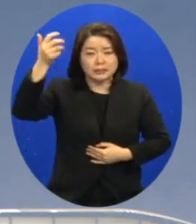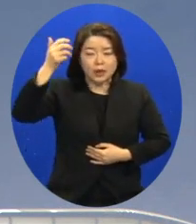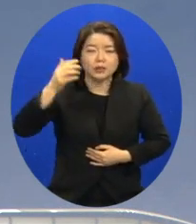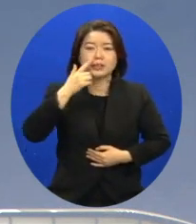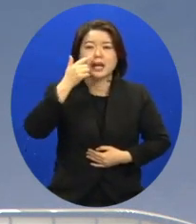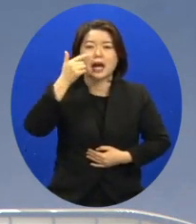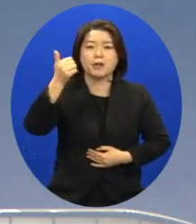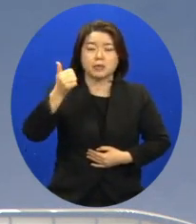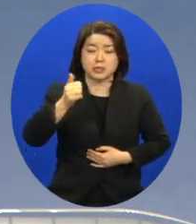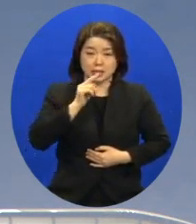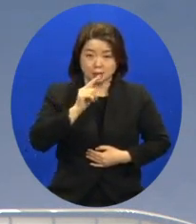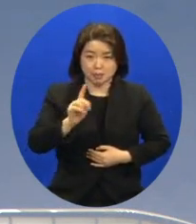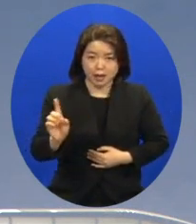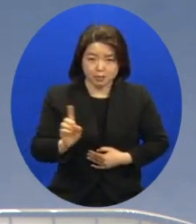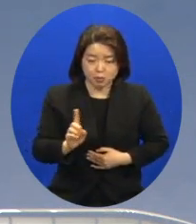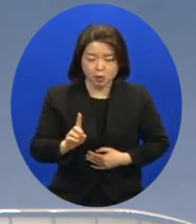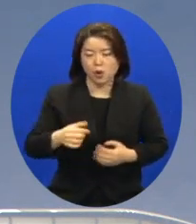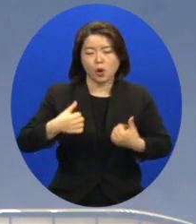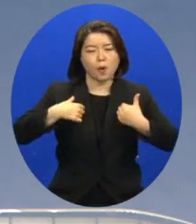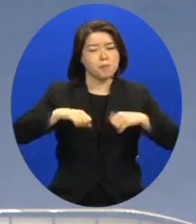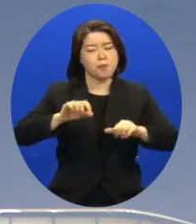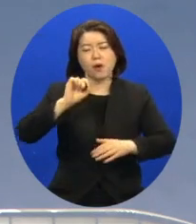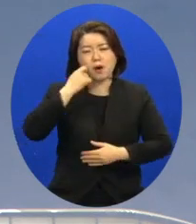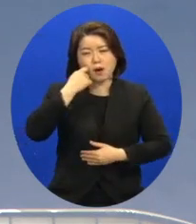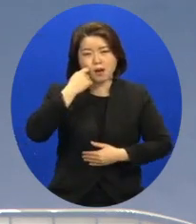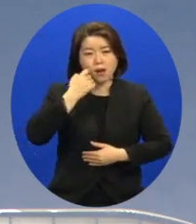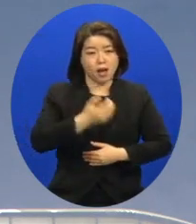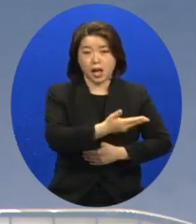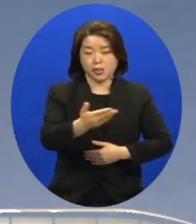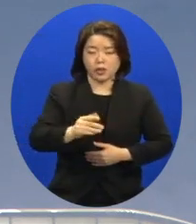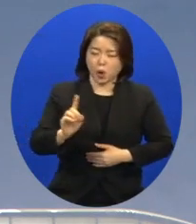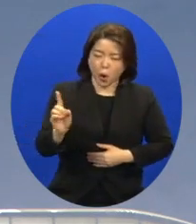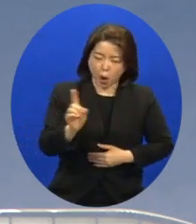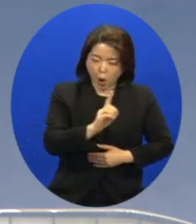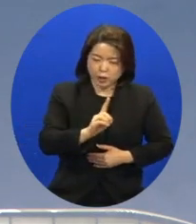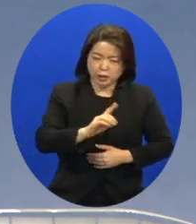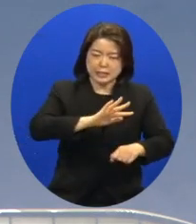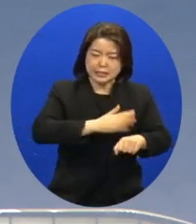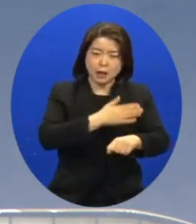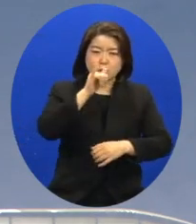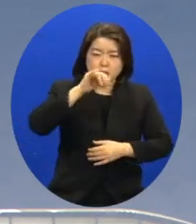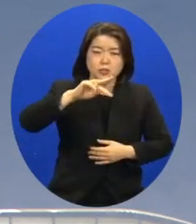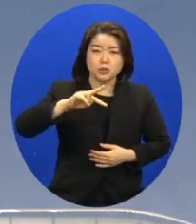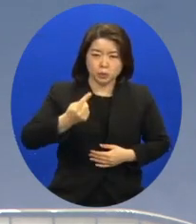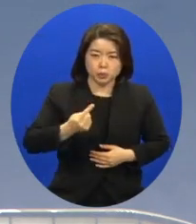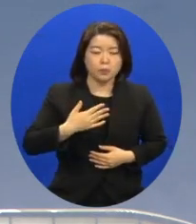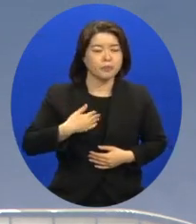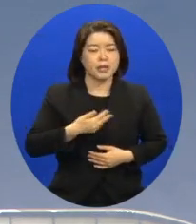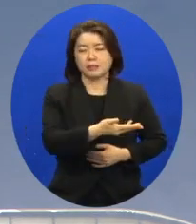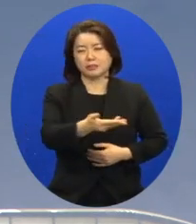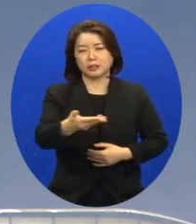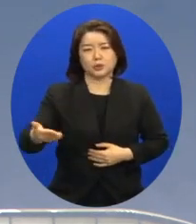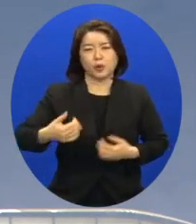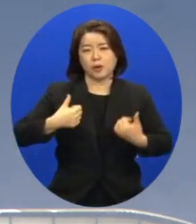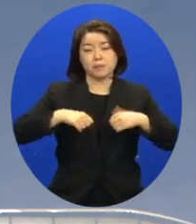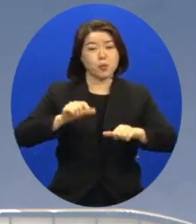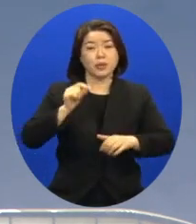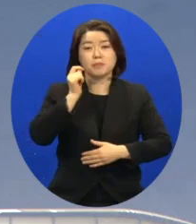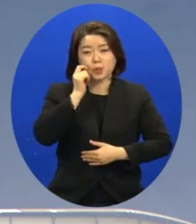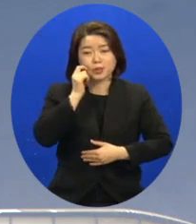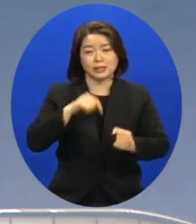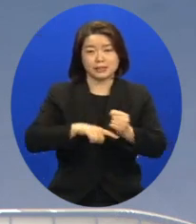그런 말을 하는 것은 포기할 수 없다. 너희들이 어떻게 못되게 하더라도 나는 너희를 포기할 수 없다.